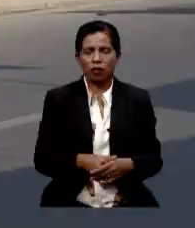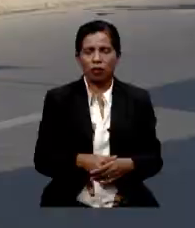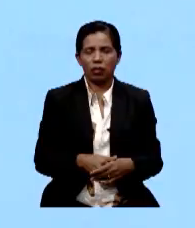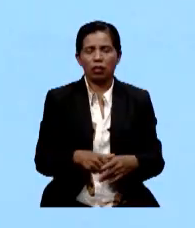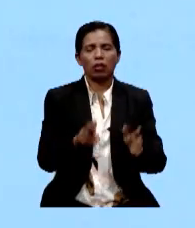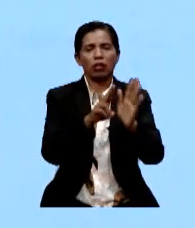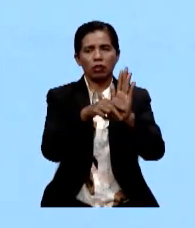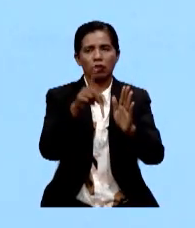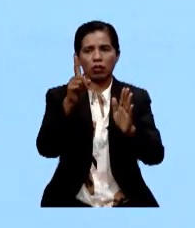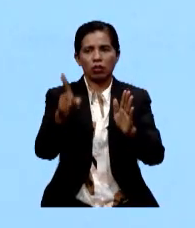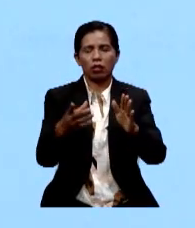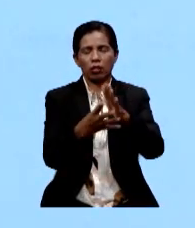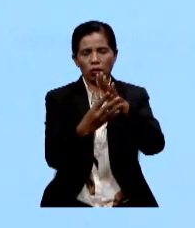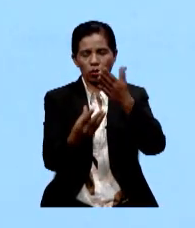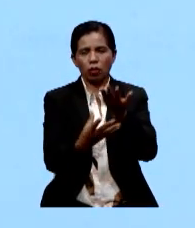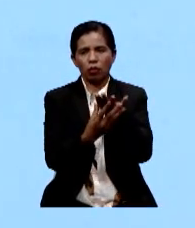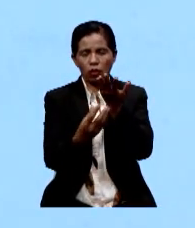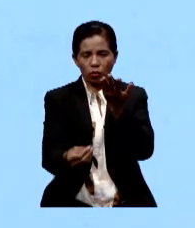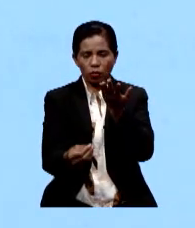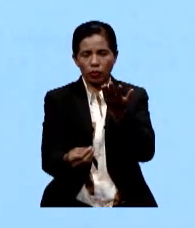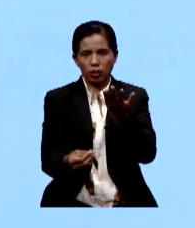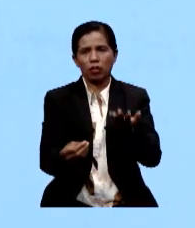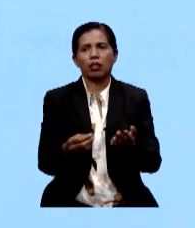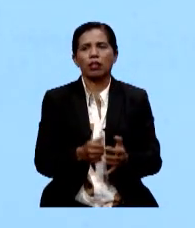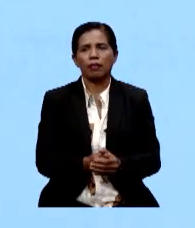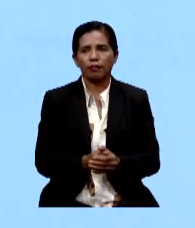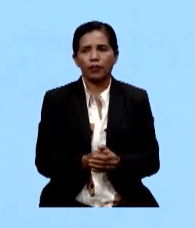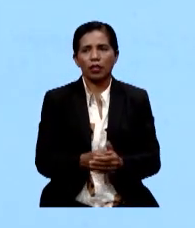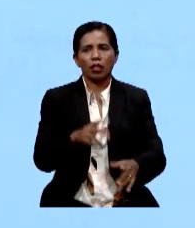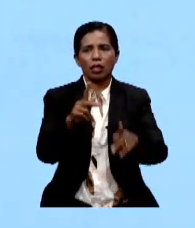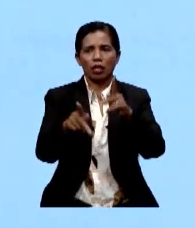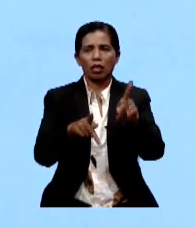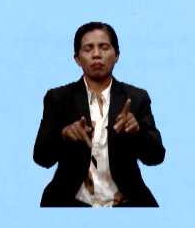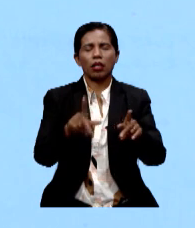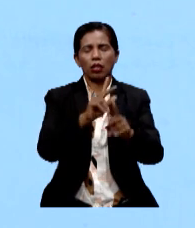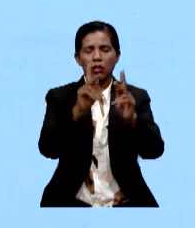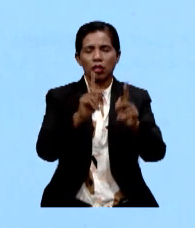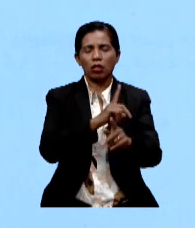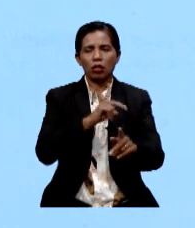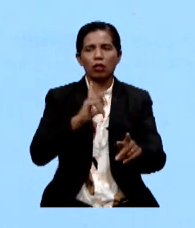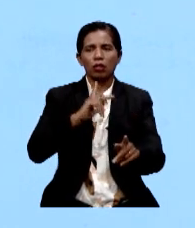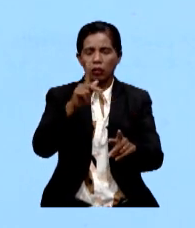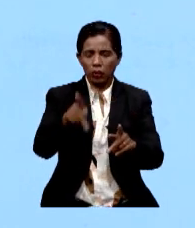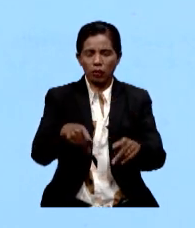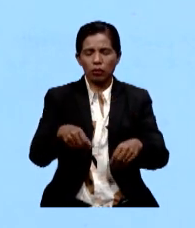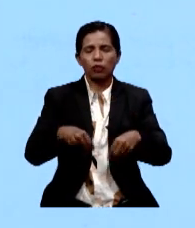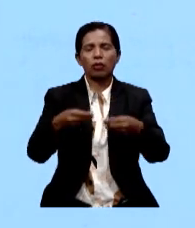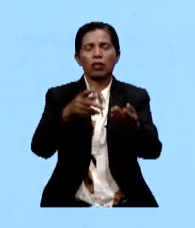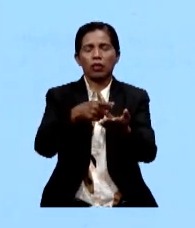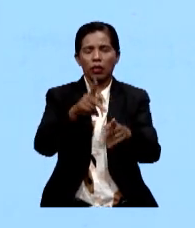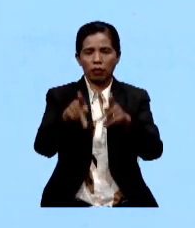loke fotokopi ne bay ne rental ne bay ne ne naik kita ne emang harus valus. Mas vali luka bay mas silu.